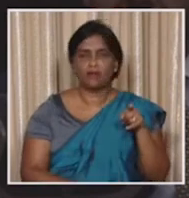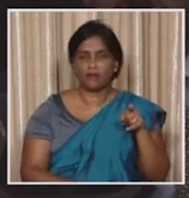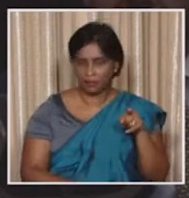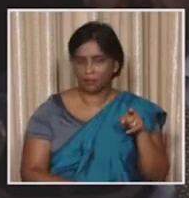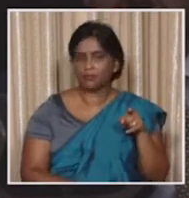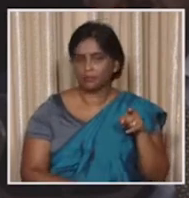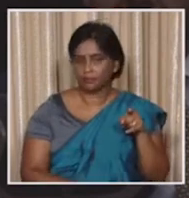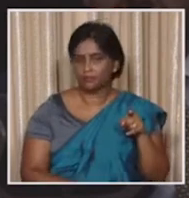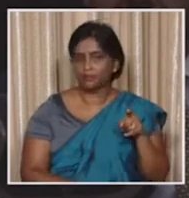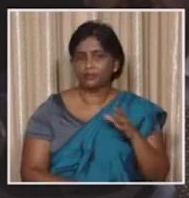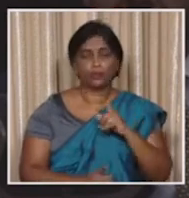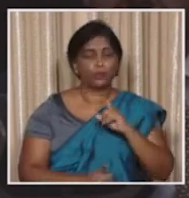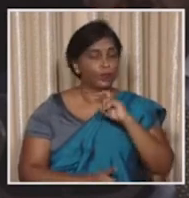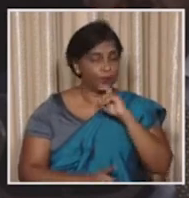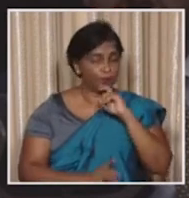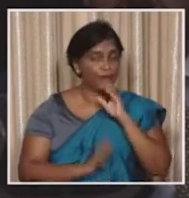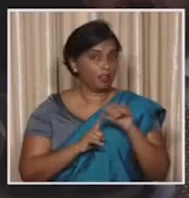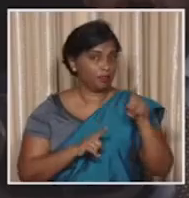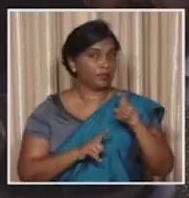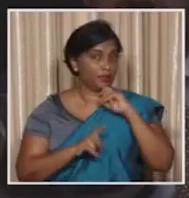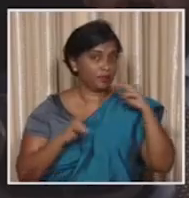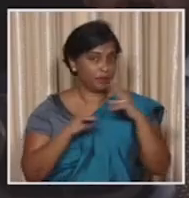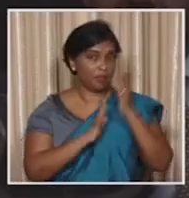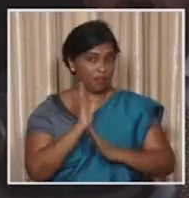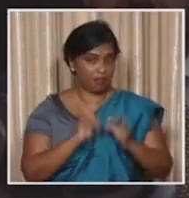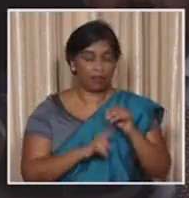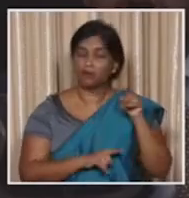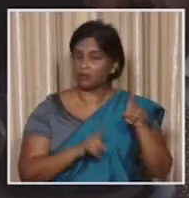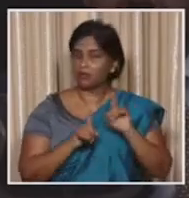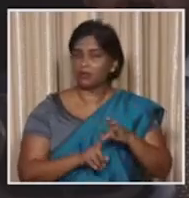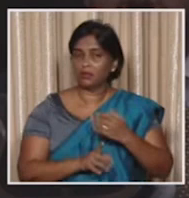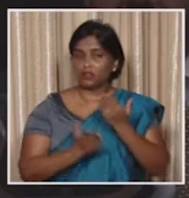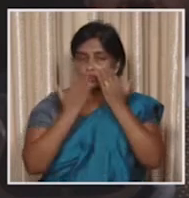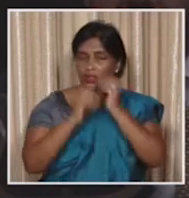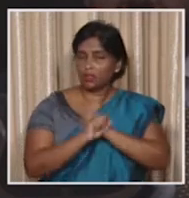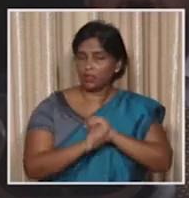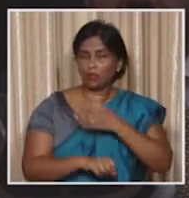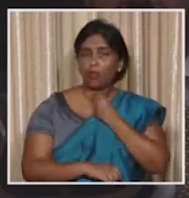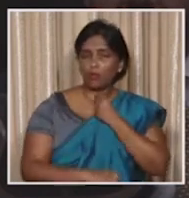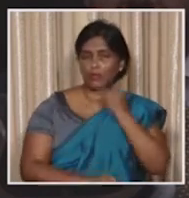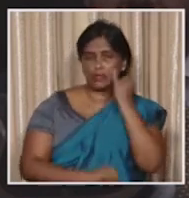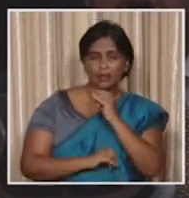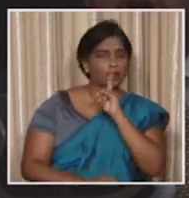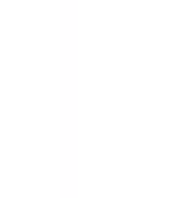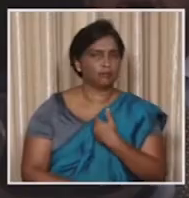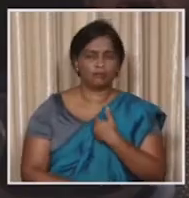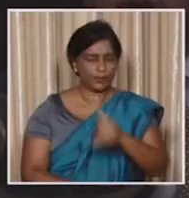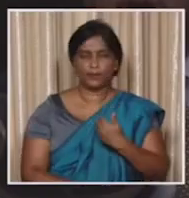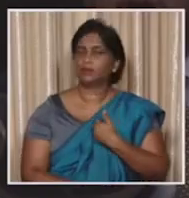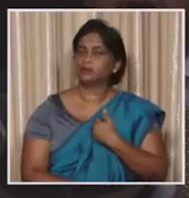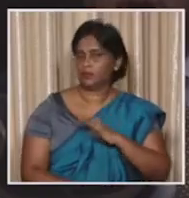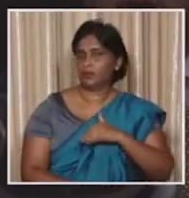நீதி துறைக்கு பொறுப்பாக இருக்கக்கூடிய ஒரு அமைச்சராக ஆதாரமற்ற பொய் குற்றச்சாட்டுகளை அவர் முன்வைத்ததை நான் மிகவும் வன்மையாக கண்டிக்கின்றேன்.